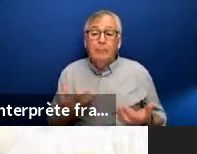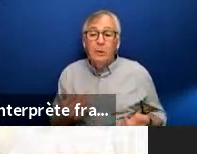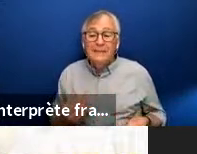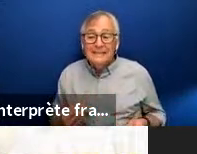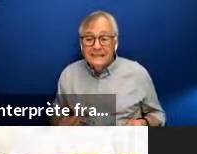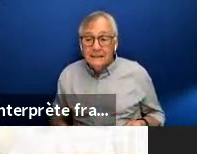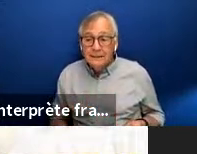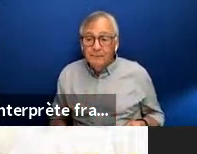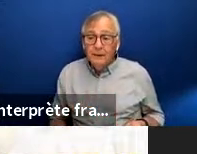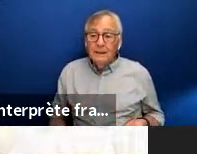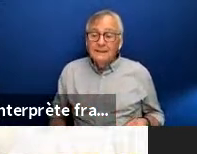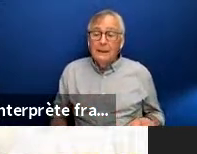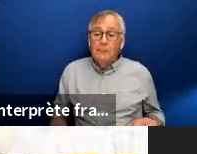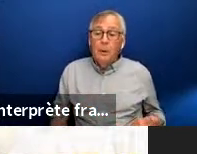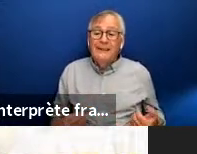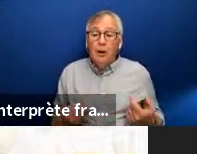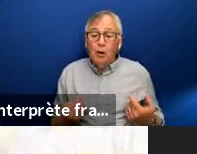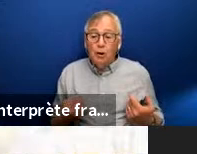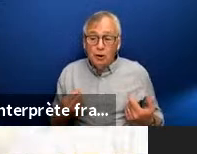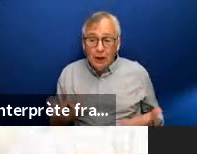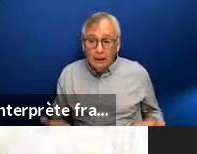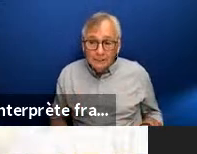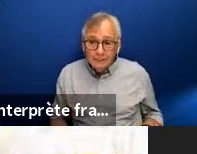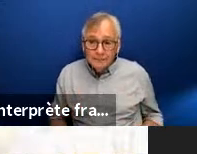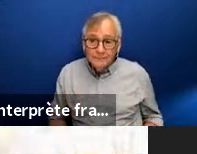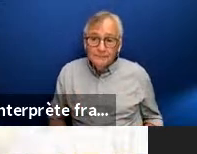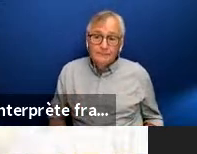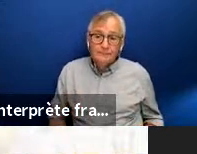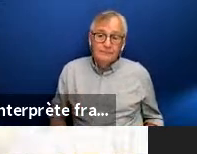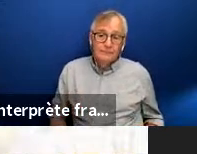être dans la poésie, ça peut être dans le chant,